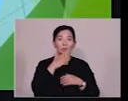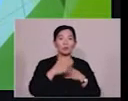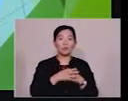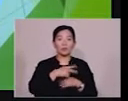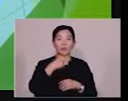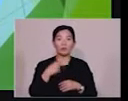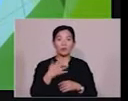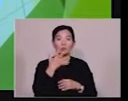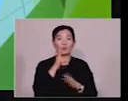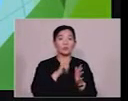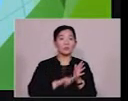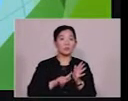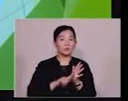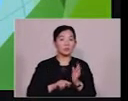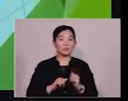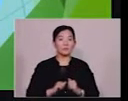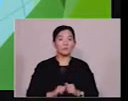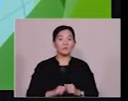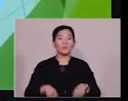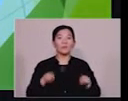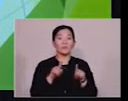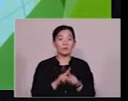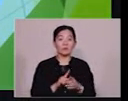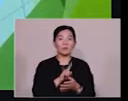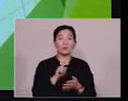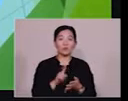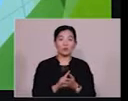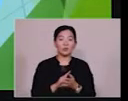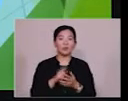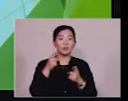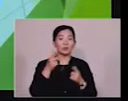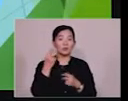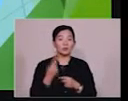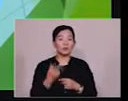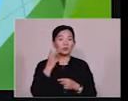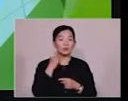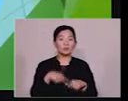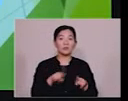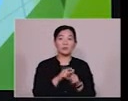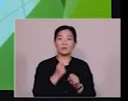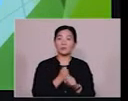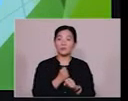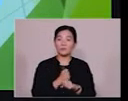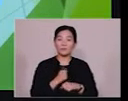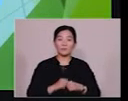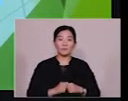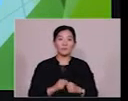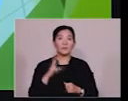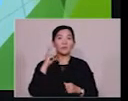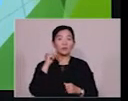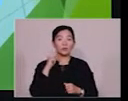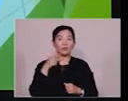равно 570. Вот так мы должны округлять числа. Давайте дальше.